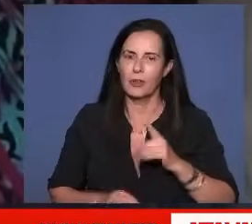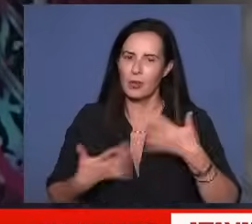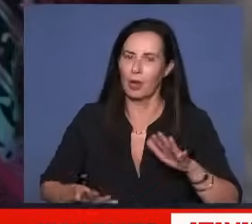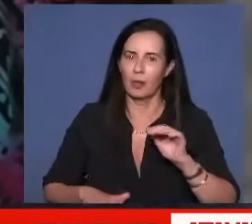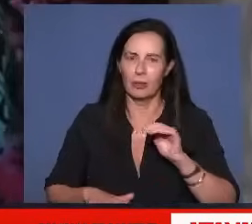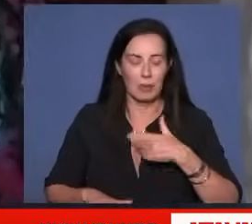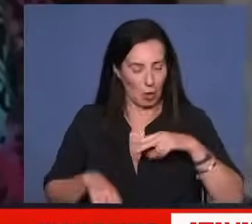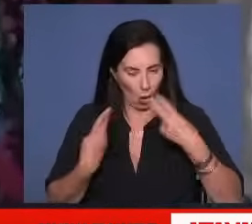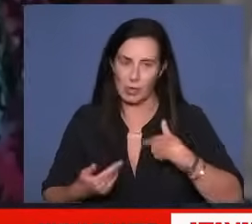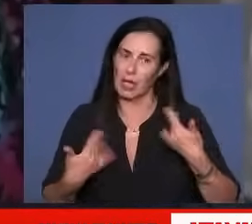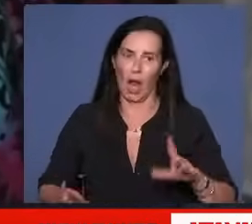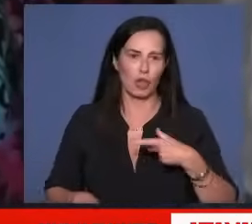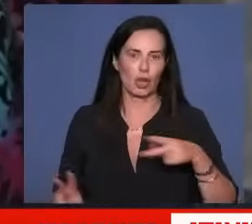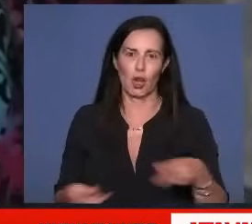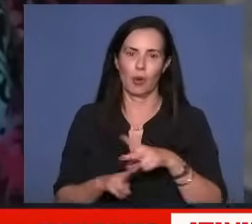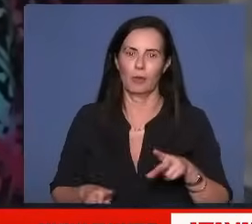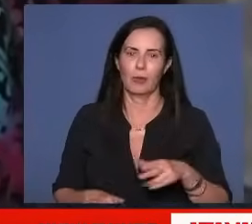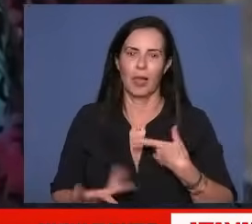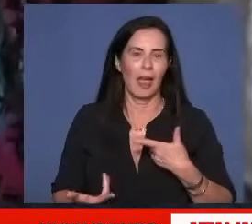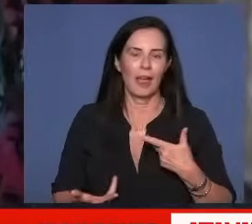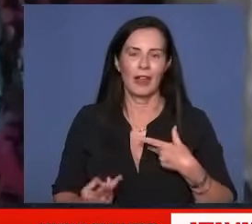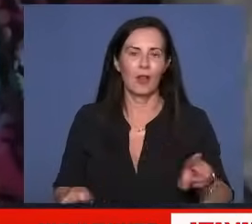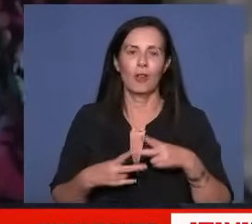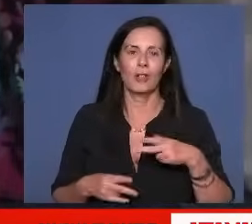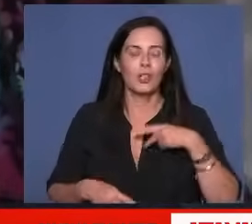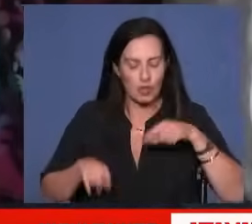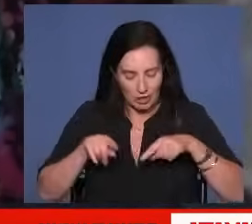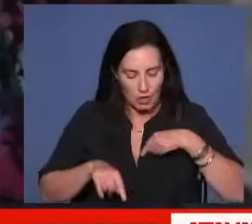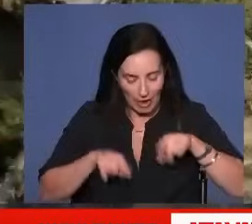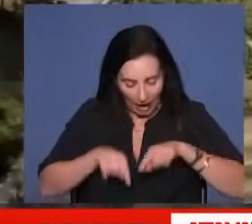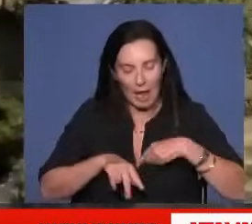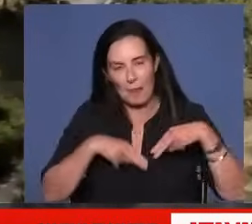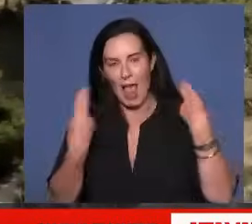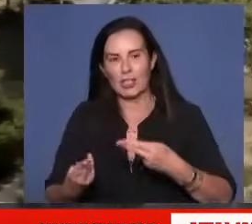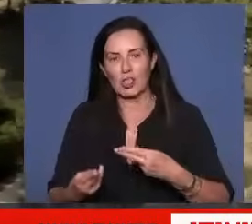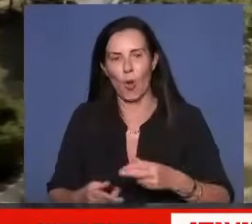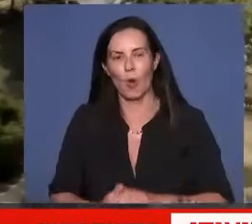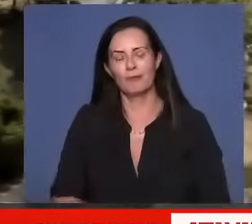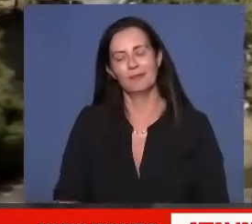אני לא יכול לזה, אין לי נונטט לראות, אבל יש לי רגליים לחזור.